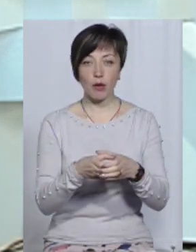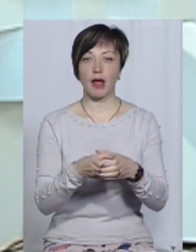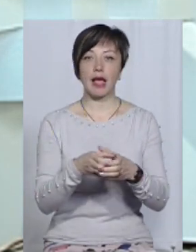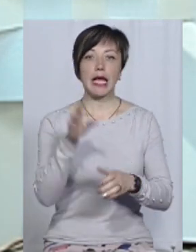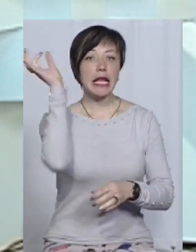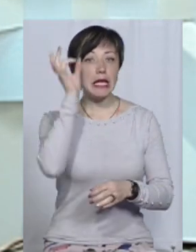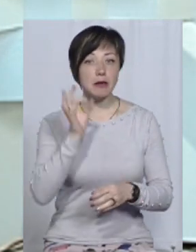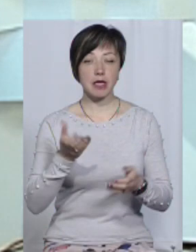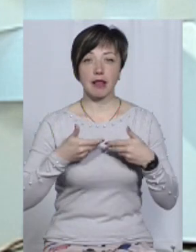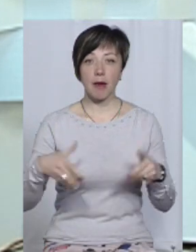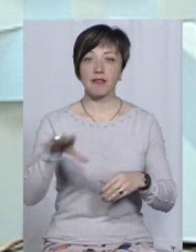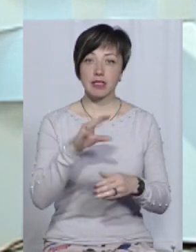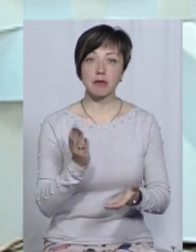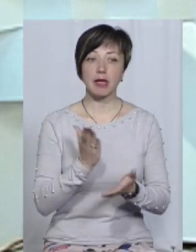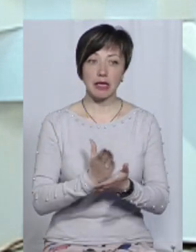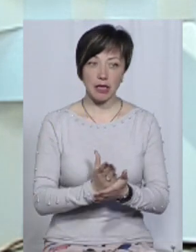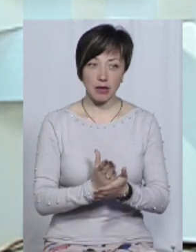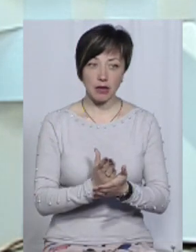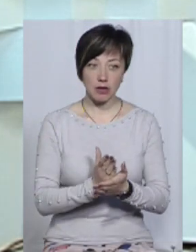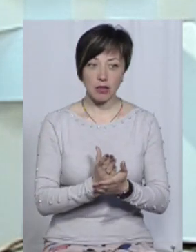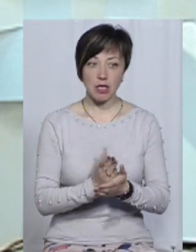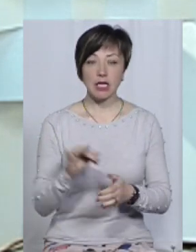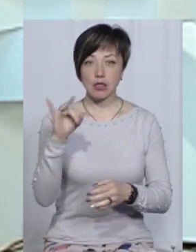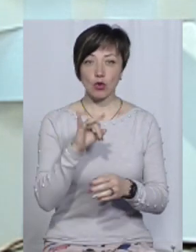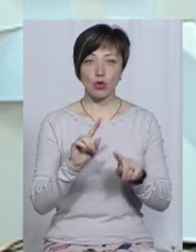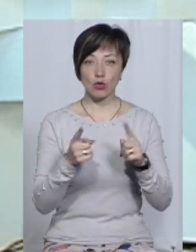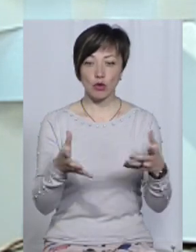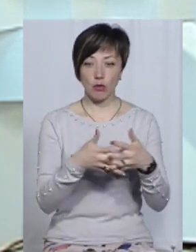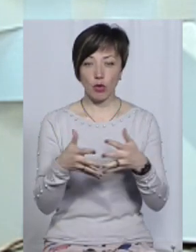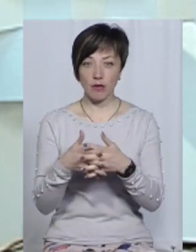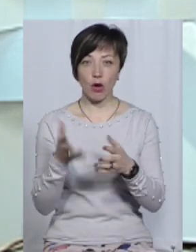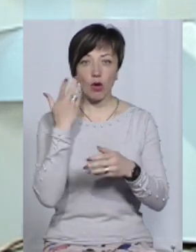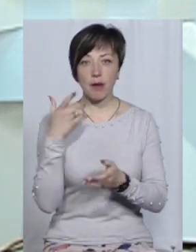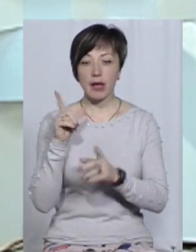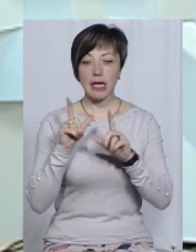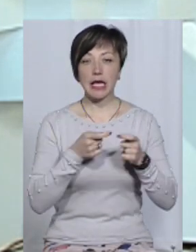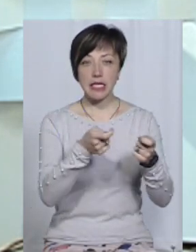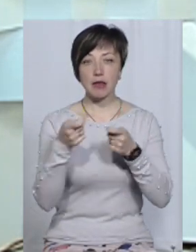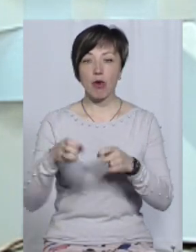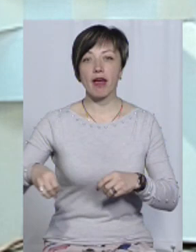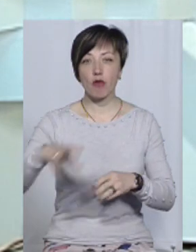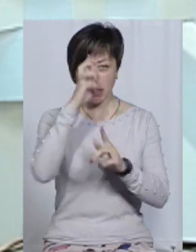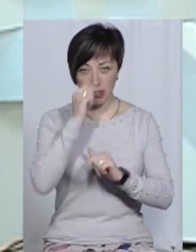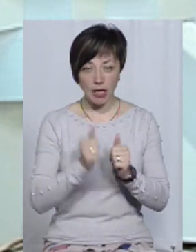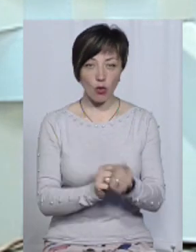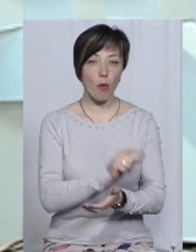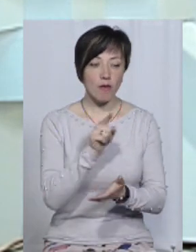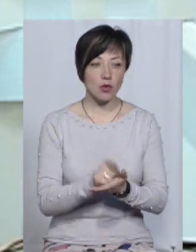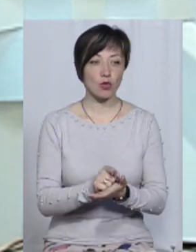що німці, ми, нам всім є, тому що історія дуже спорідна. Так, як коли ми їздимо в європейські країни, я